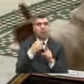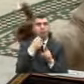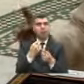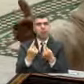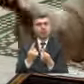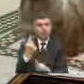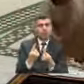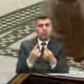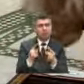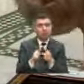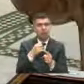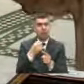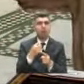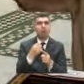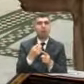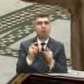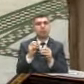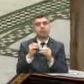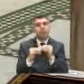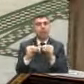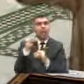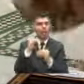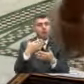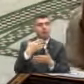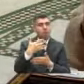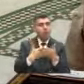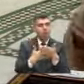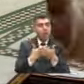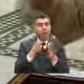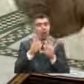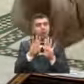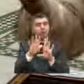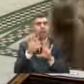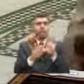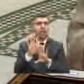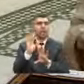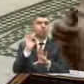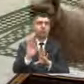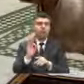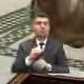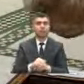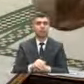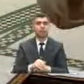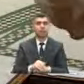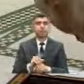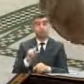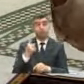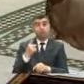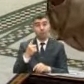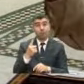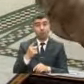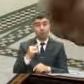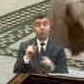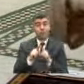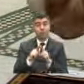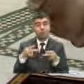كيحتاجها المواطن، فبالتالي كترتفع طبعا حالة الاستهلاك ما بين 10 حتى 15%. الأمر الأول وهو أنه الآن أصبح الشكاية